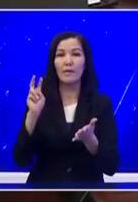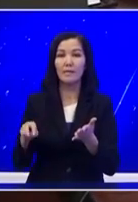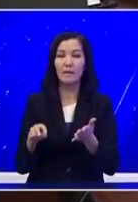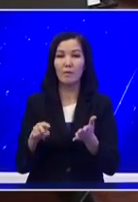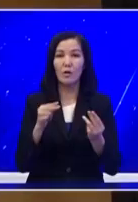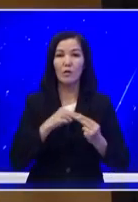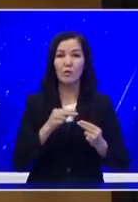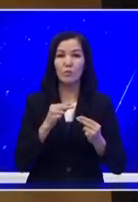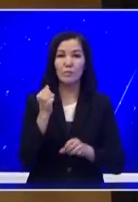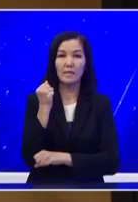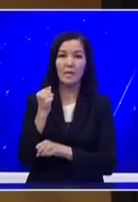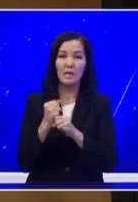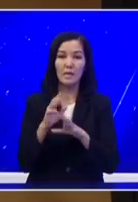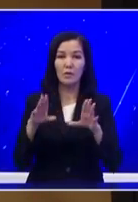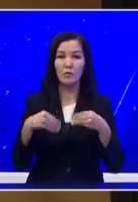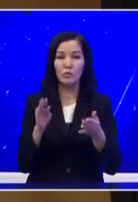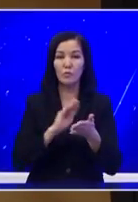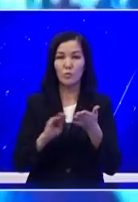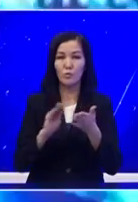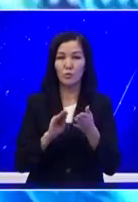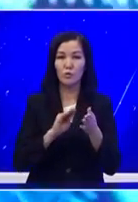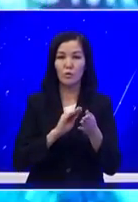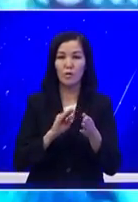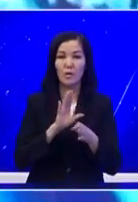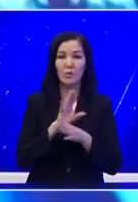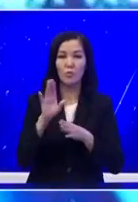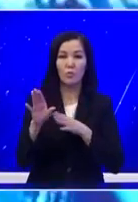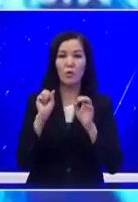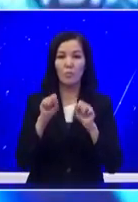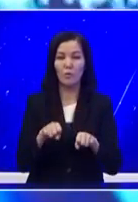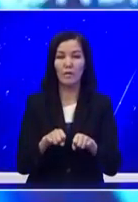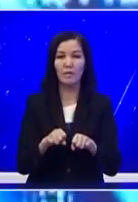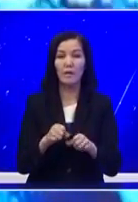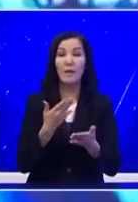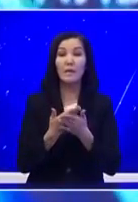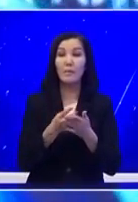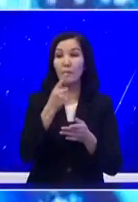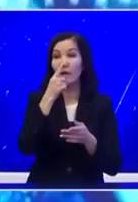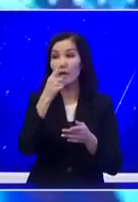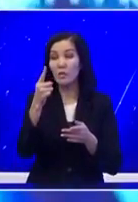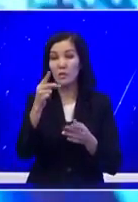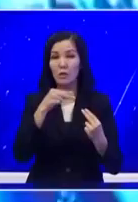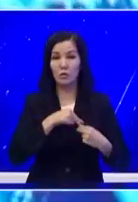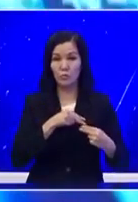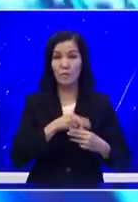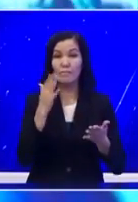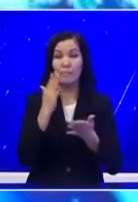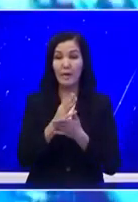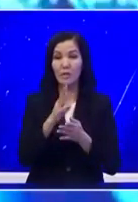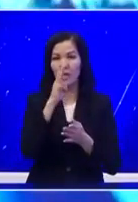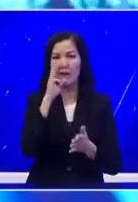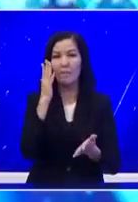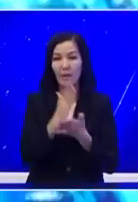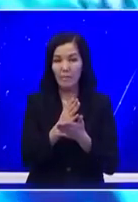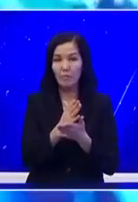үшін өтініш толтыра алады. Егер де сізде қашықтықтан жұмыс істеп жатса, удаленно дейміз, жалақысын төлеп,